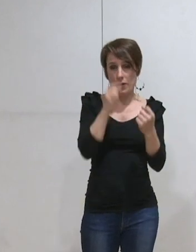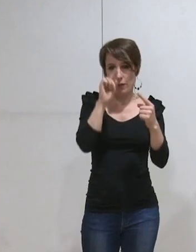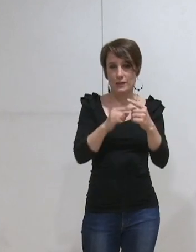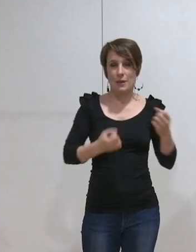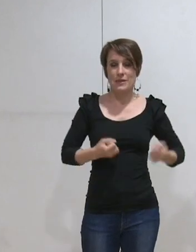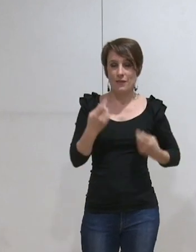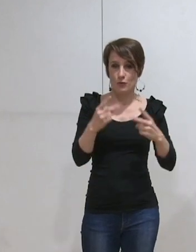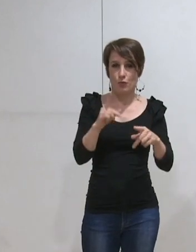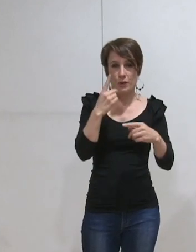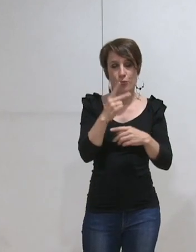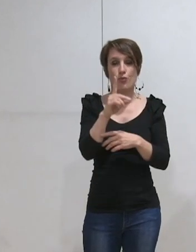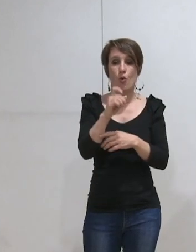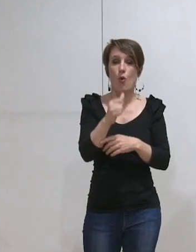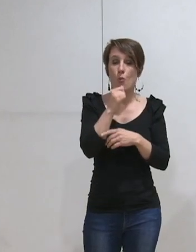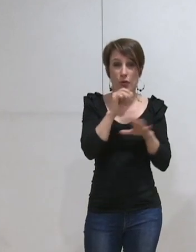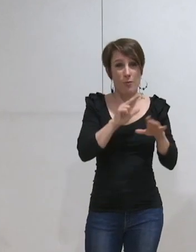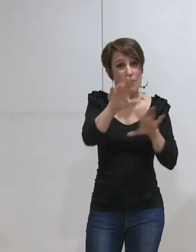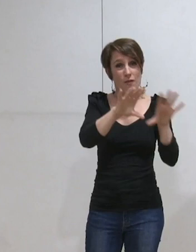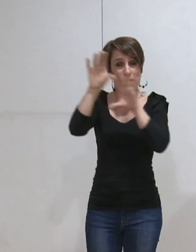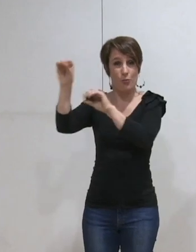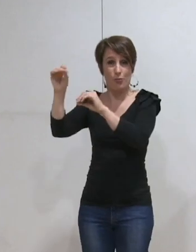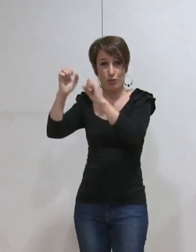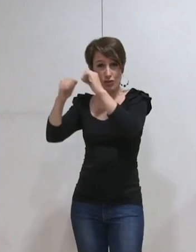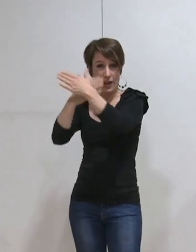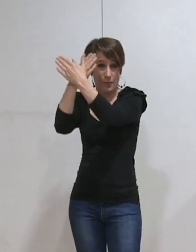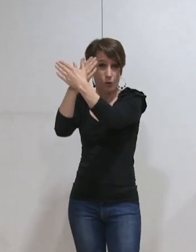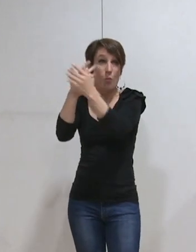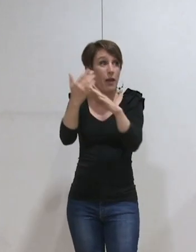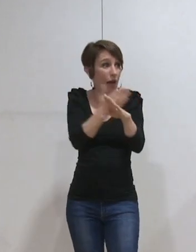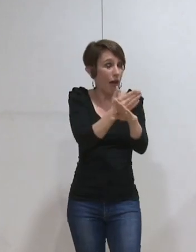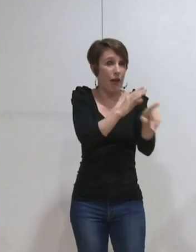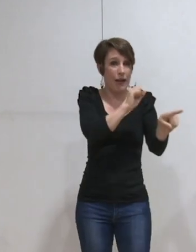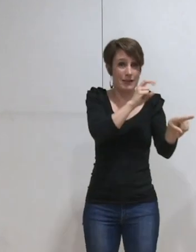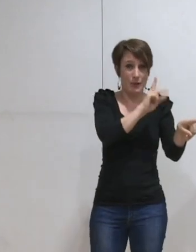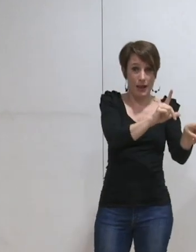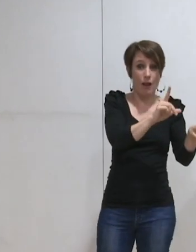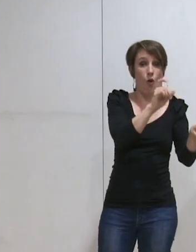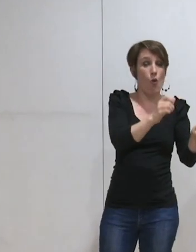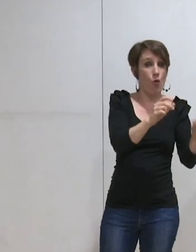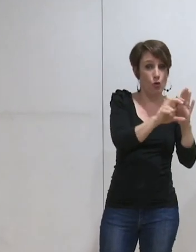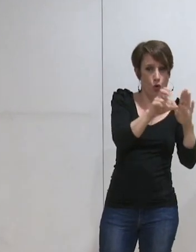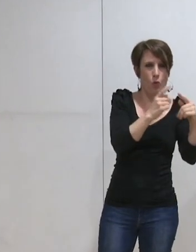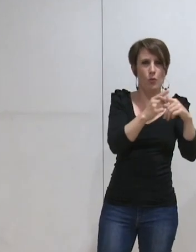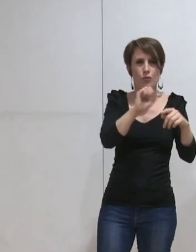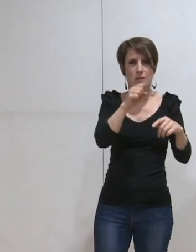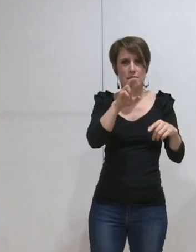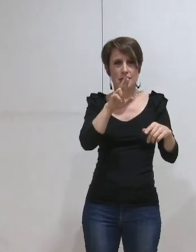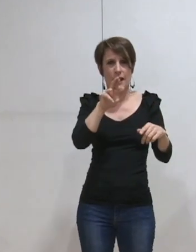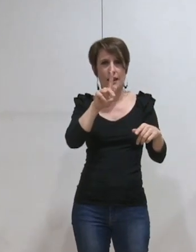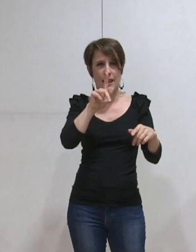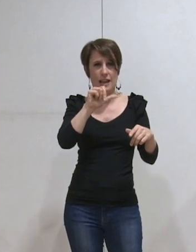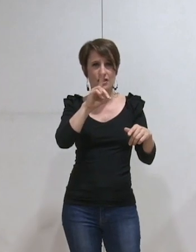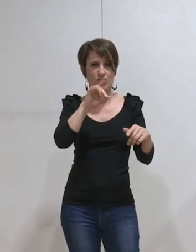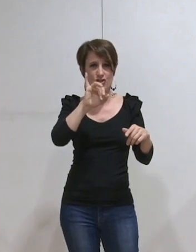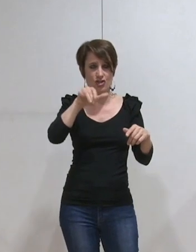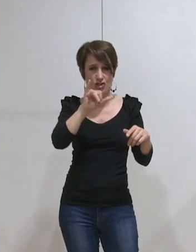public de l'eau potable à la Métro au 1er janvier 2015 la SPL hautegrenoble et la SPL sergadi fusionn la SPL haute grrenoble